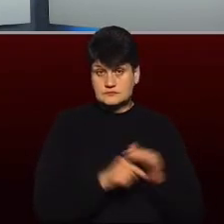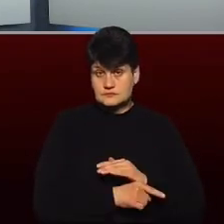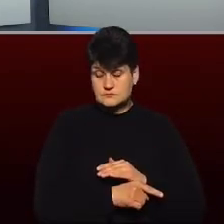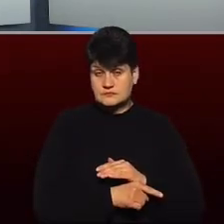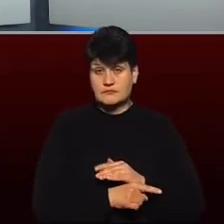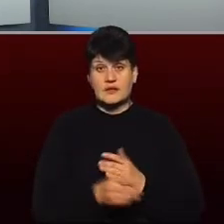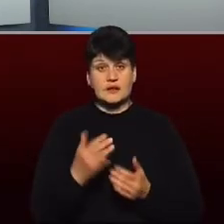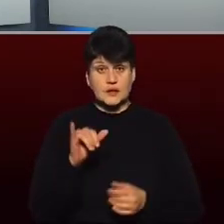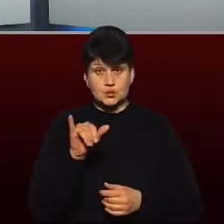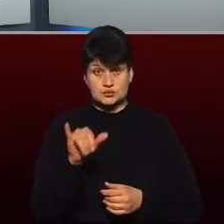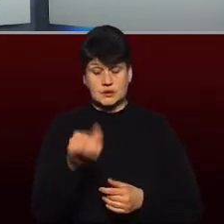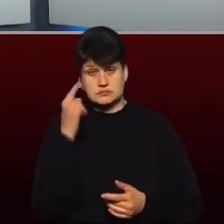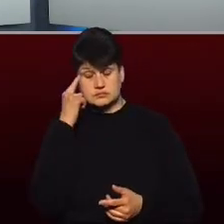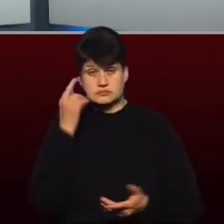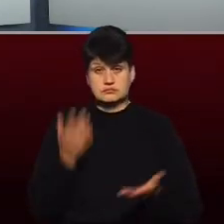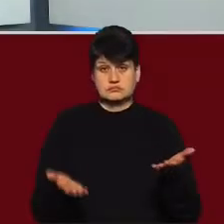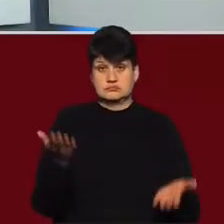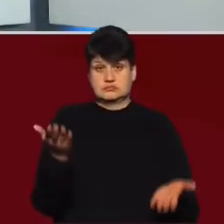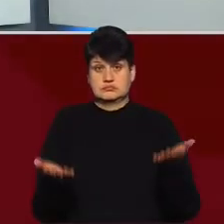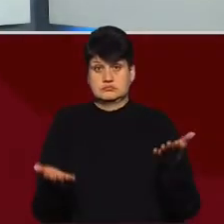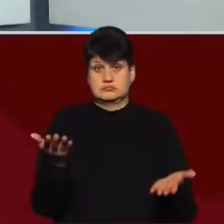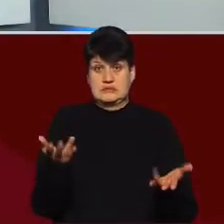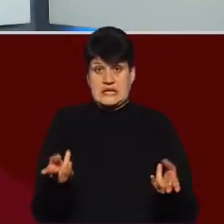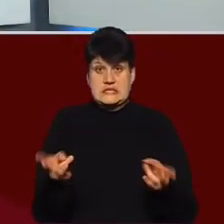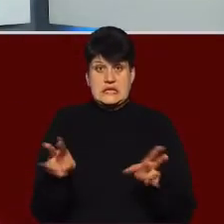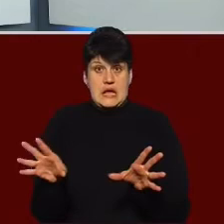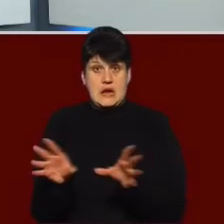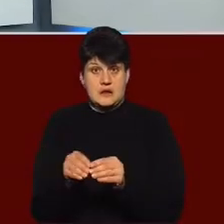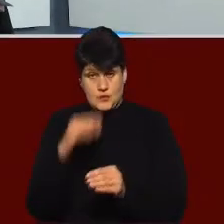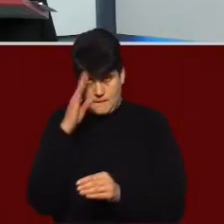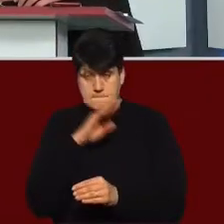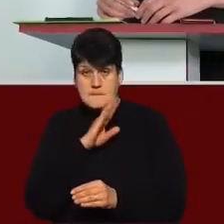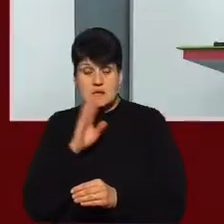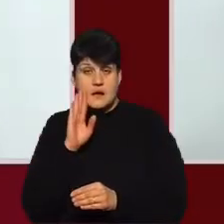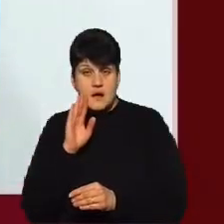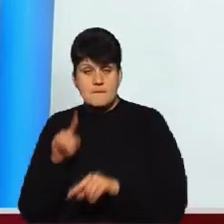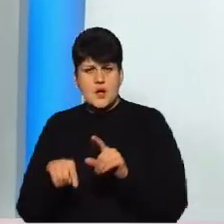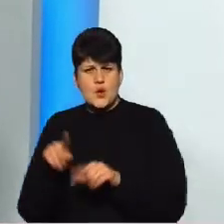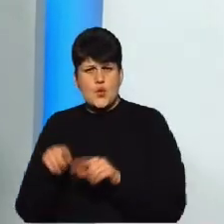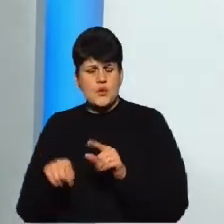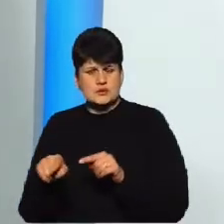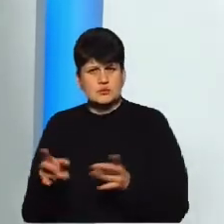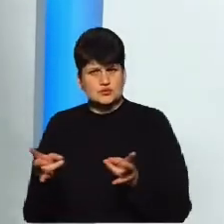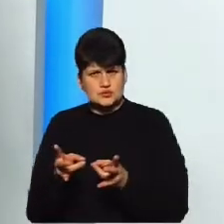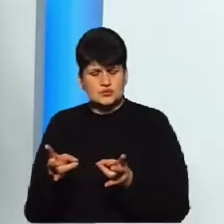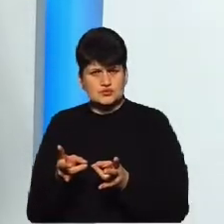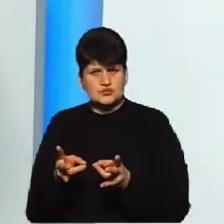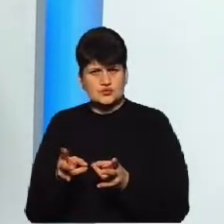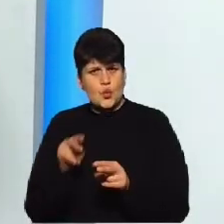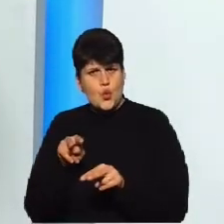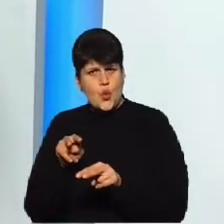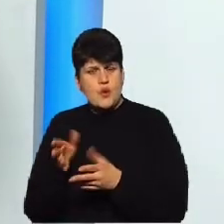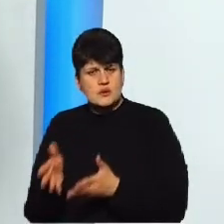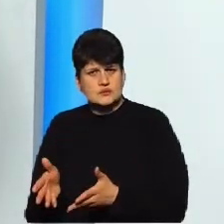тебе дилема. Тобто ти залишишся з батьками чи родичами, можливо, які потребують фізичного догляду і так